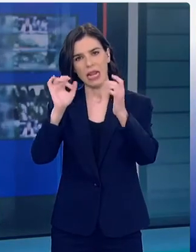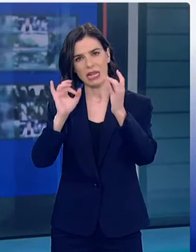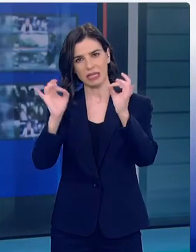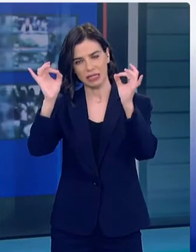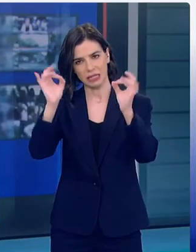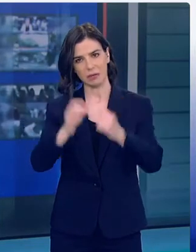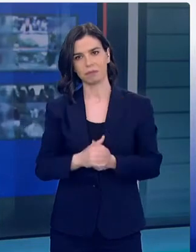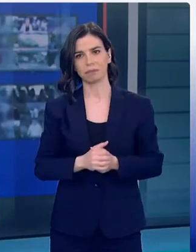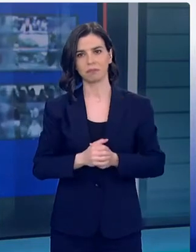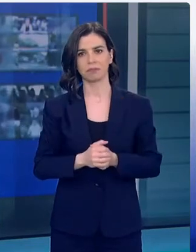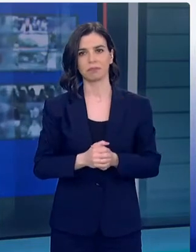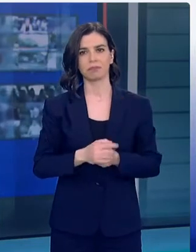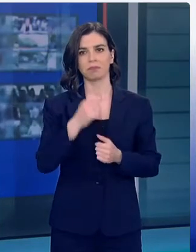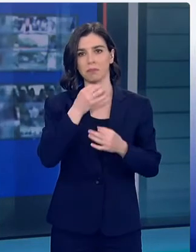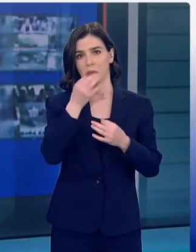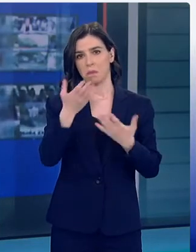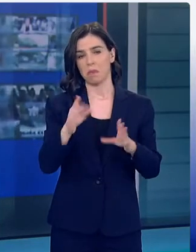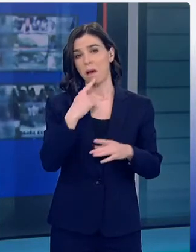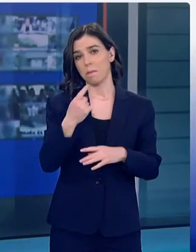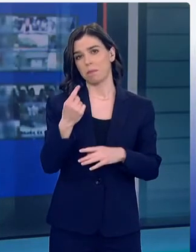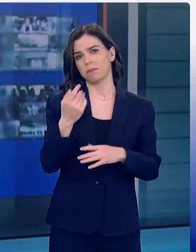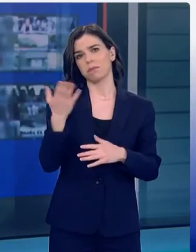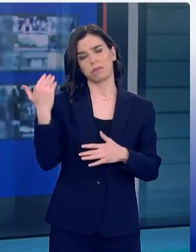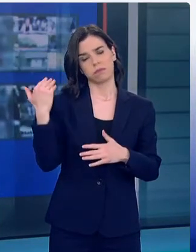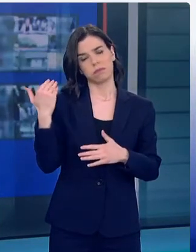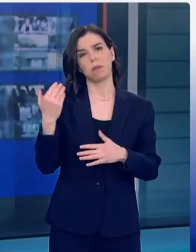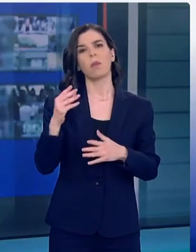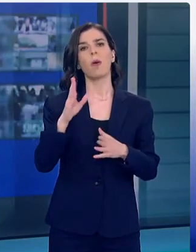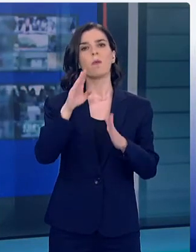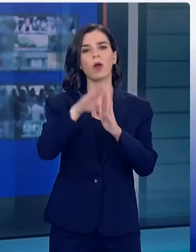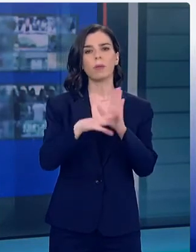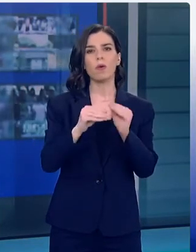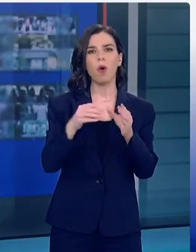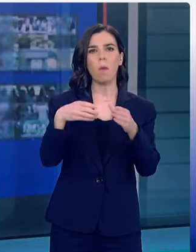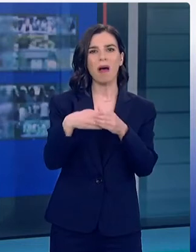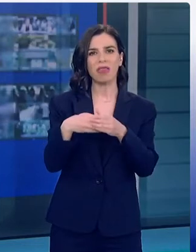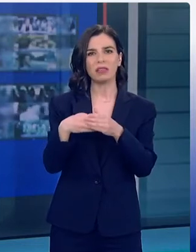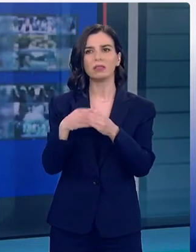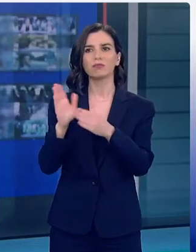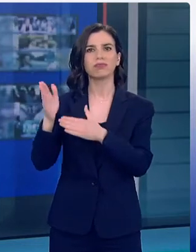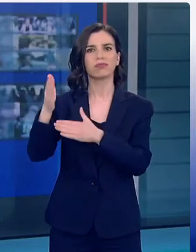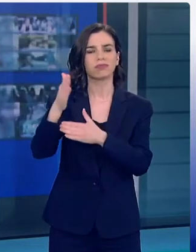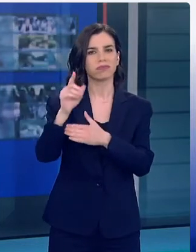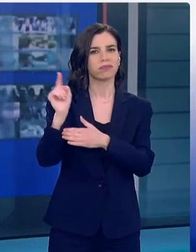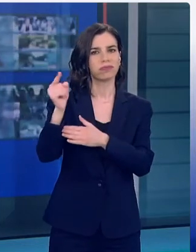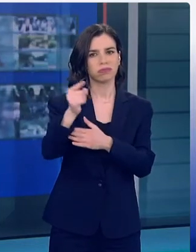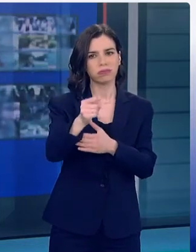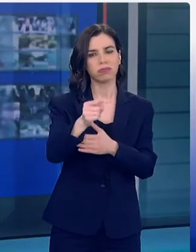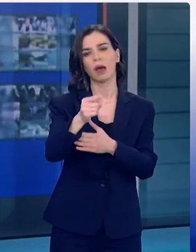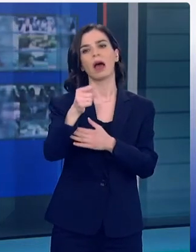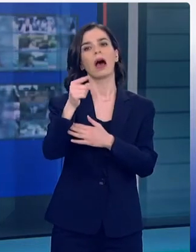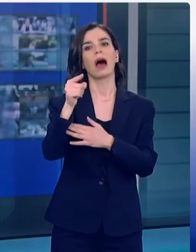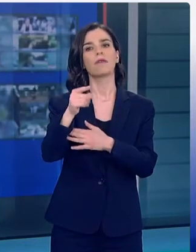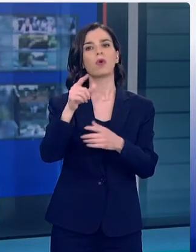Έχουμε πει και στο παρελθόν ότι το πρόγραμμα με τις κινητές μονάδες είναι ένα ευρωπαϊκό πρόγραμμα, η υλοποίηση του